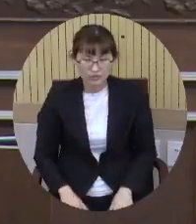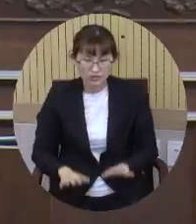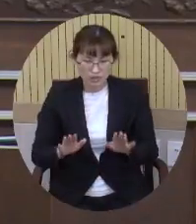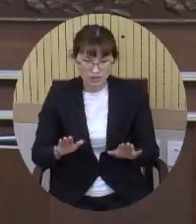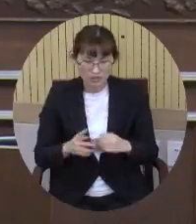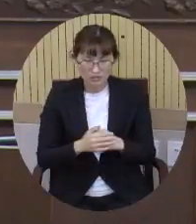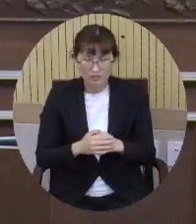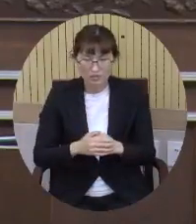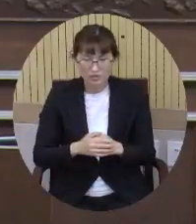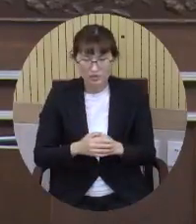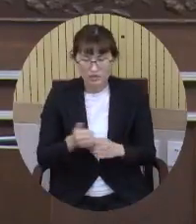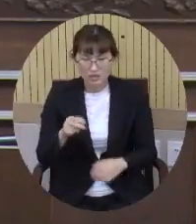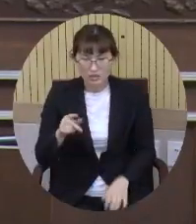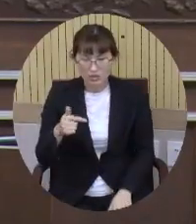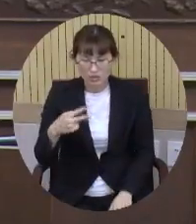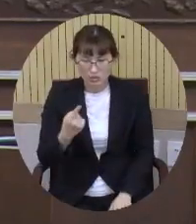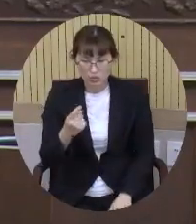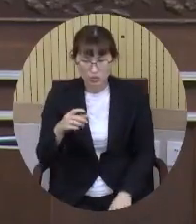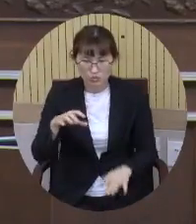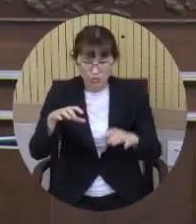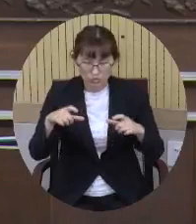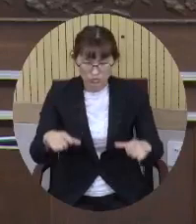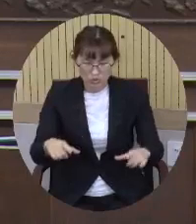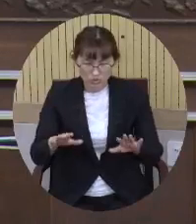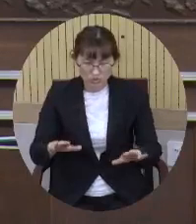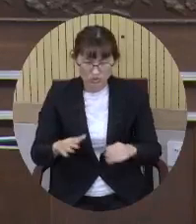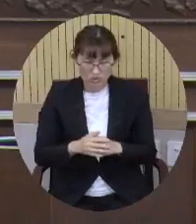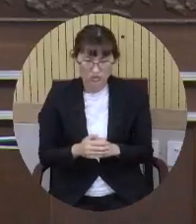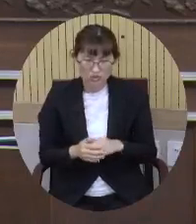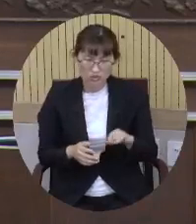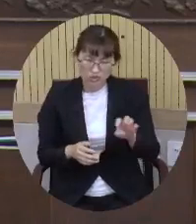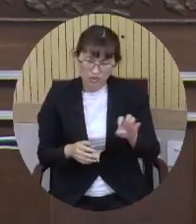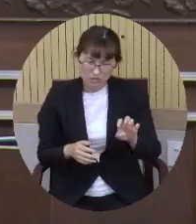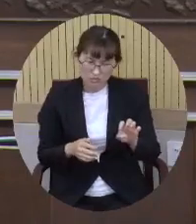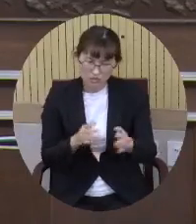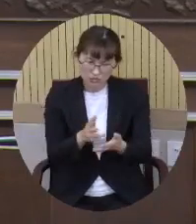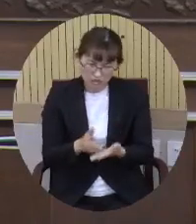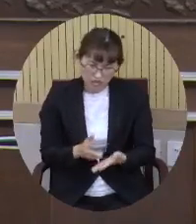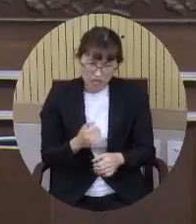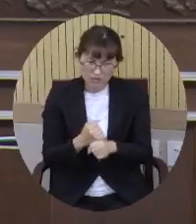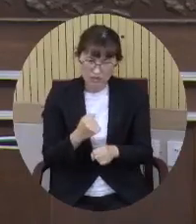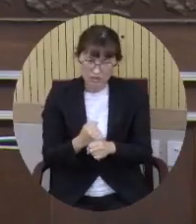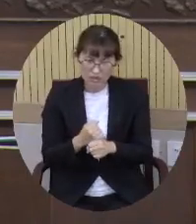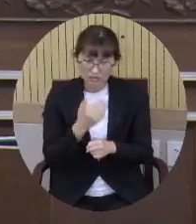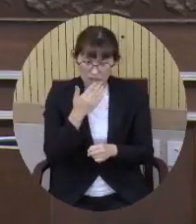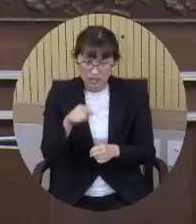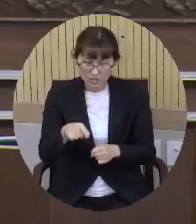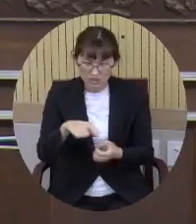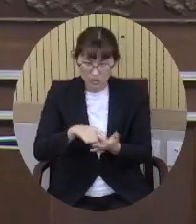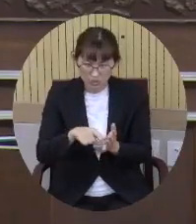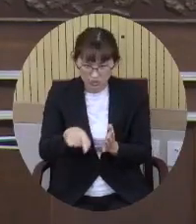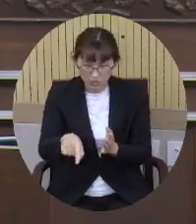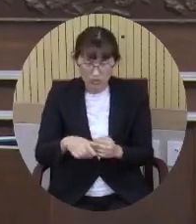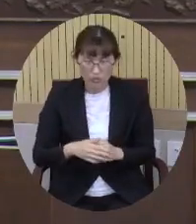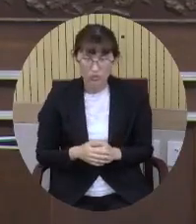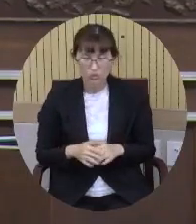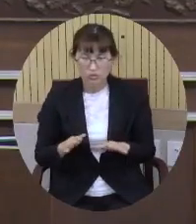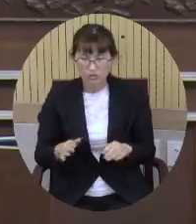현도면에 조성하고 있는 캠핑용 주차장 40면 수는 등록된 캠핑용 차량